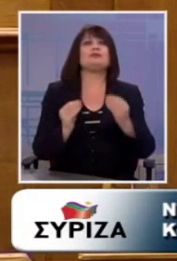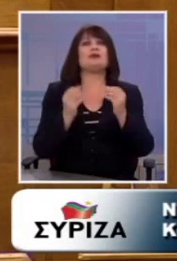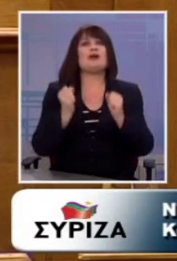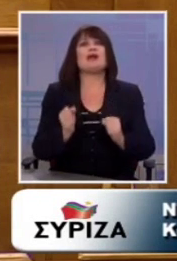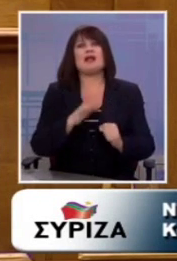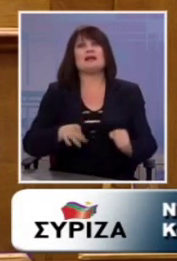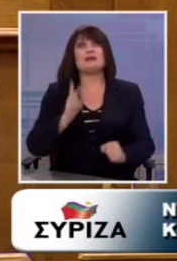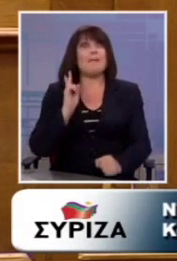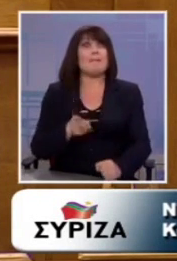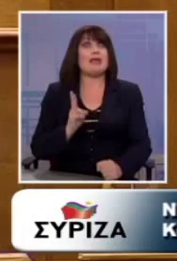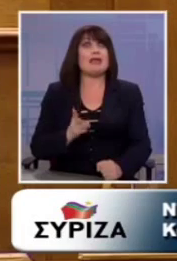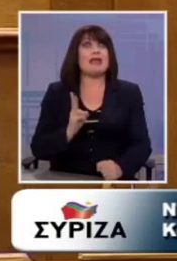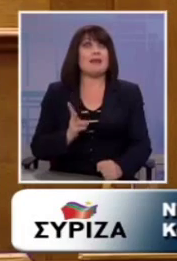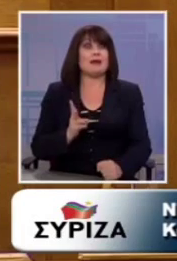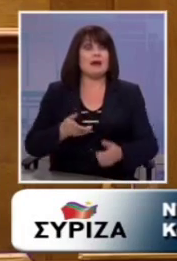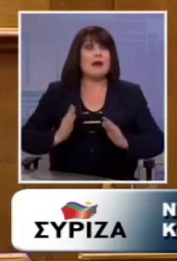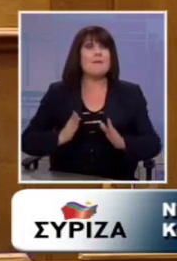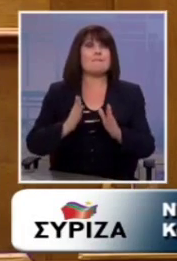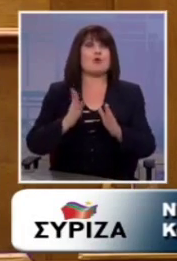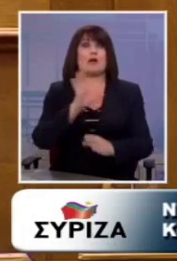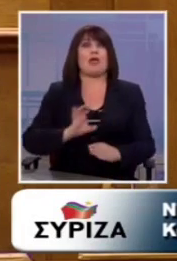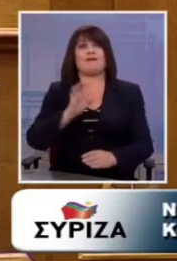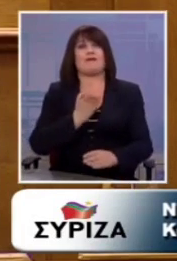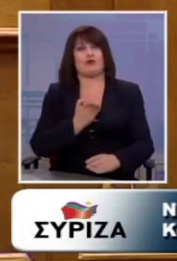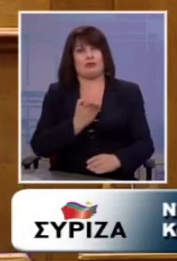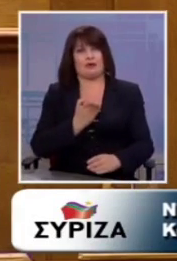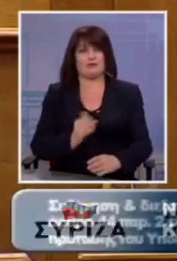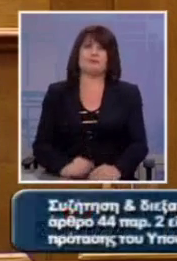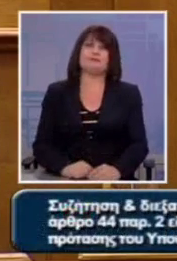καταστάσεις επικίνδυνες για την πορεία της Ευρώπης.